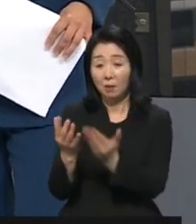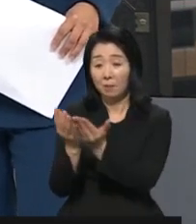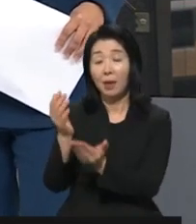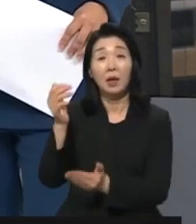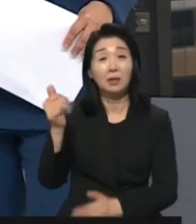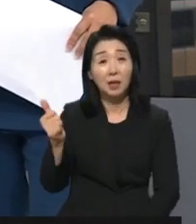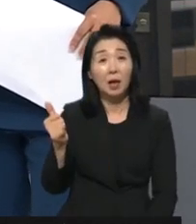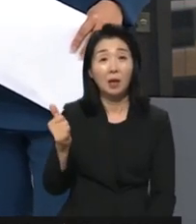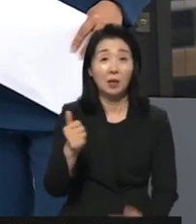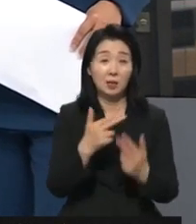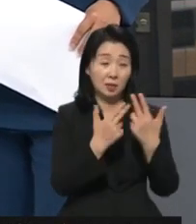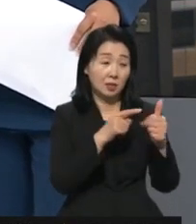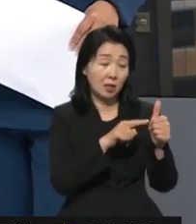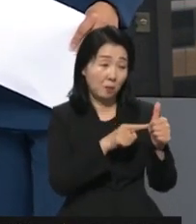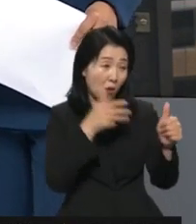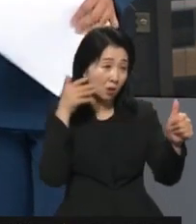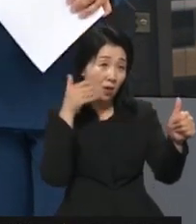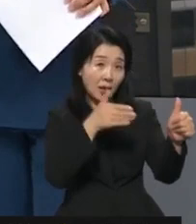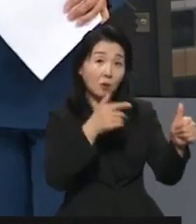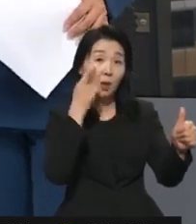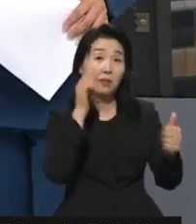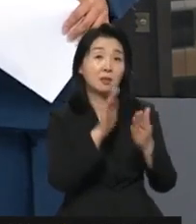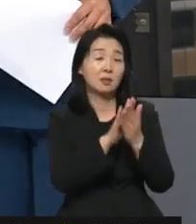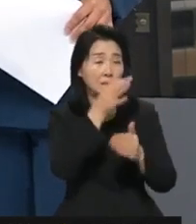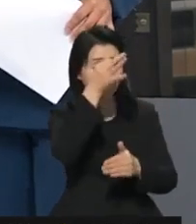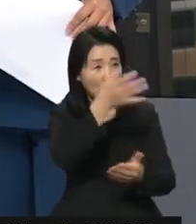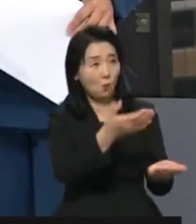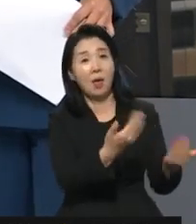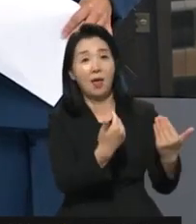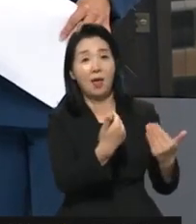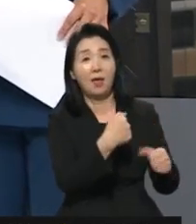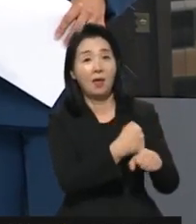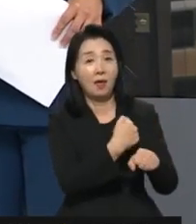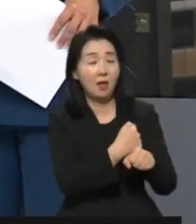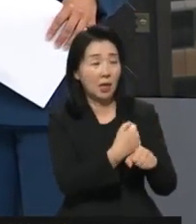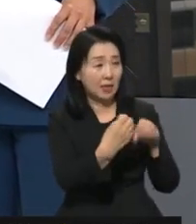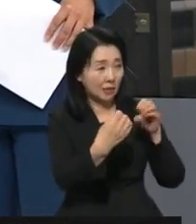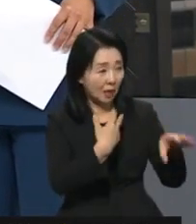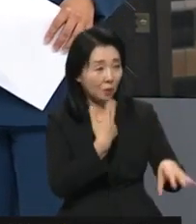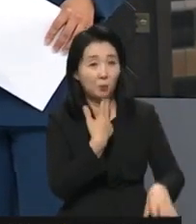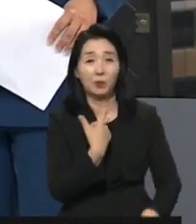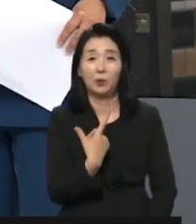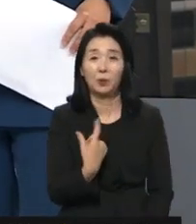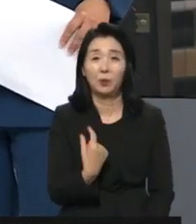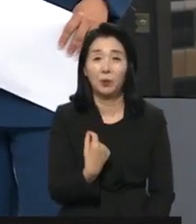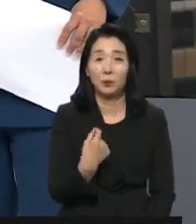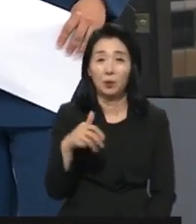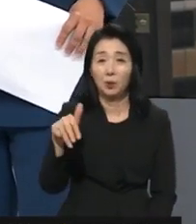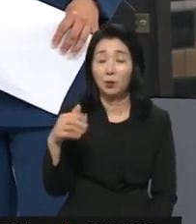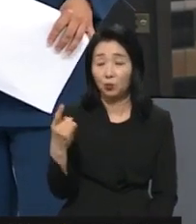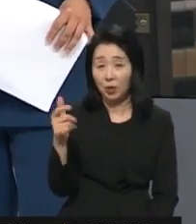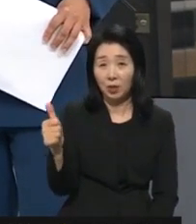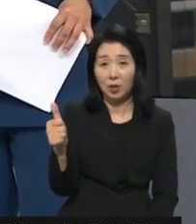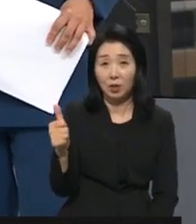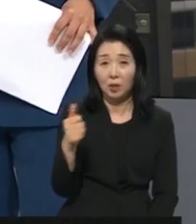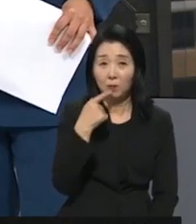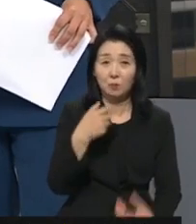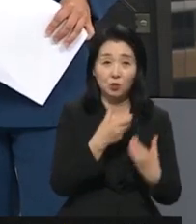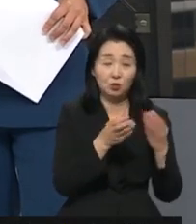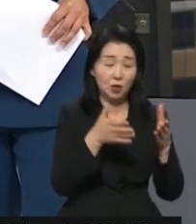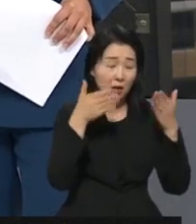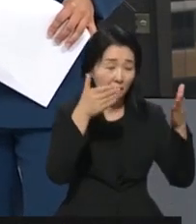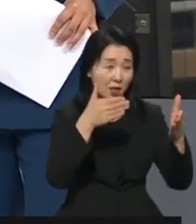민주당 이재명 대표를 향해서 직접 사과하라고 했지만 답은 듣지 못했습니다. 최 전 함장은 민주당을